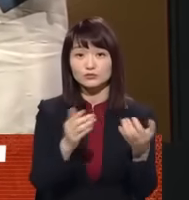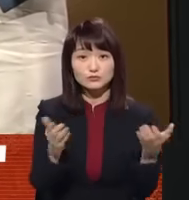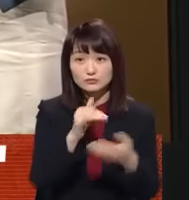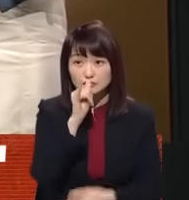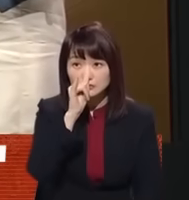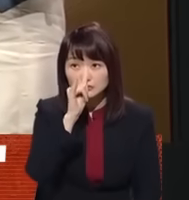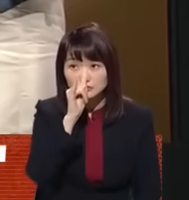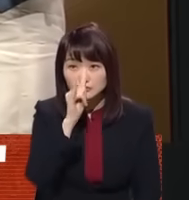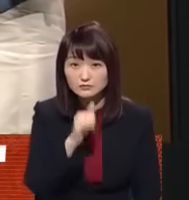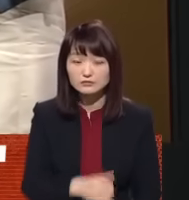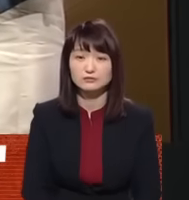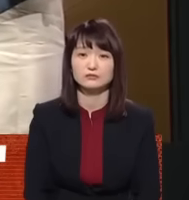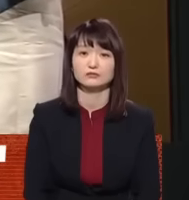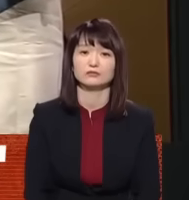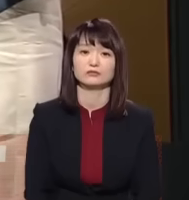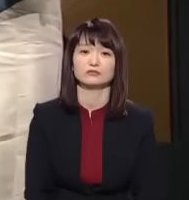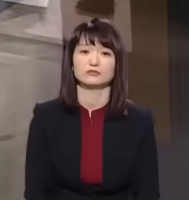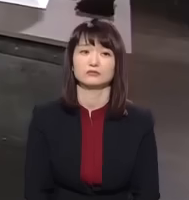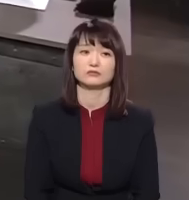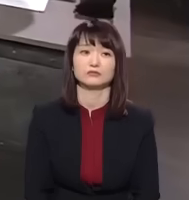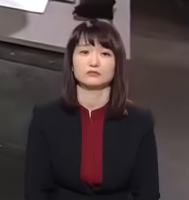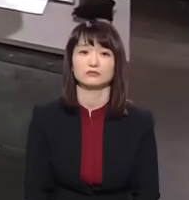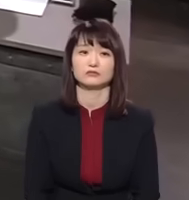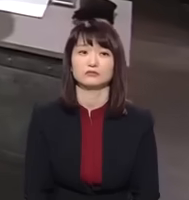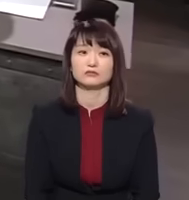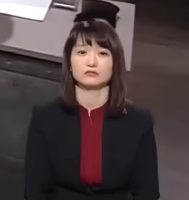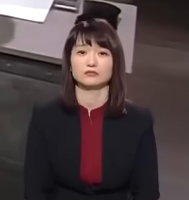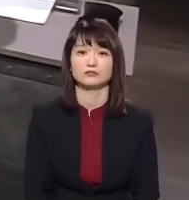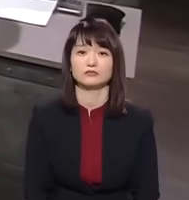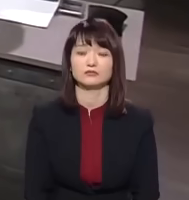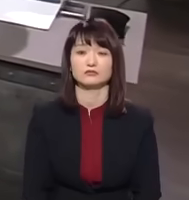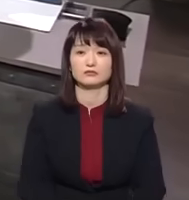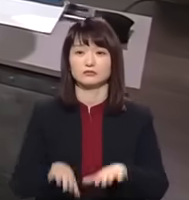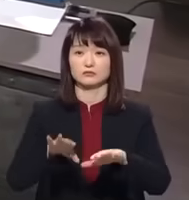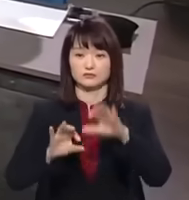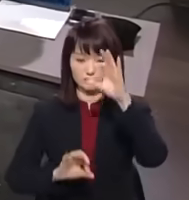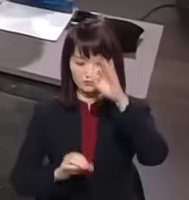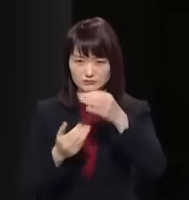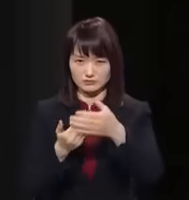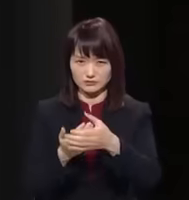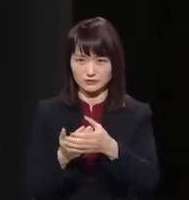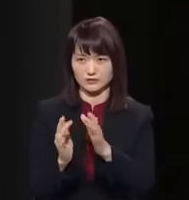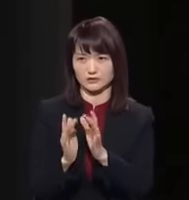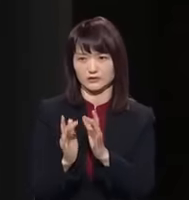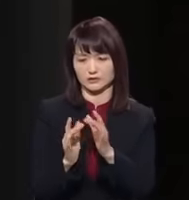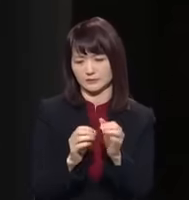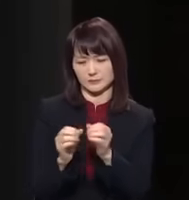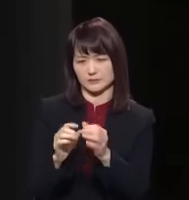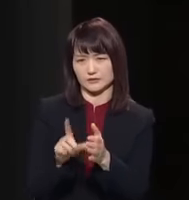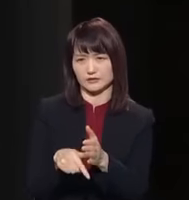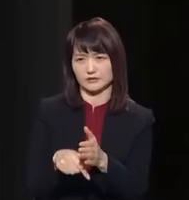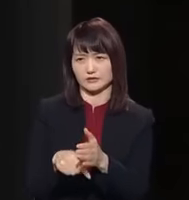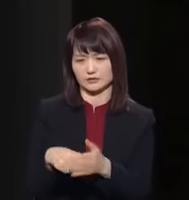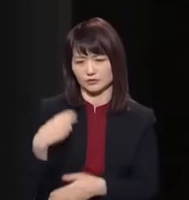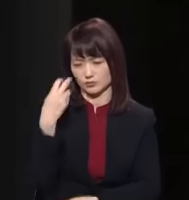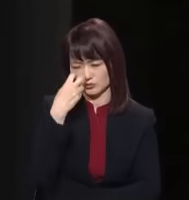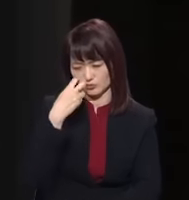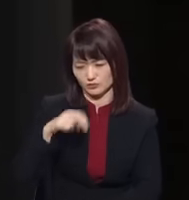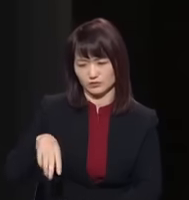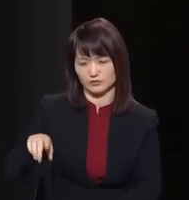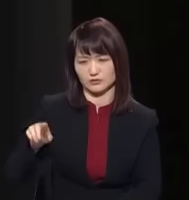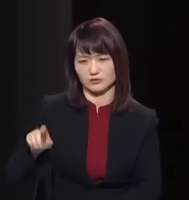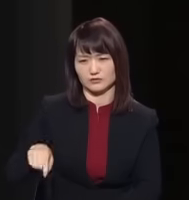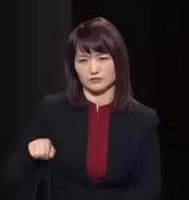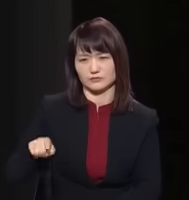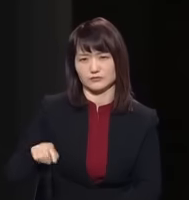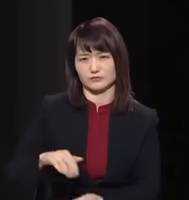있었던 걸까요? 자, 오늘 이 사건 온라인 커뮤니티에서 조회수 100만을 넘길 정도로 정말 큰